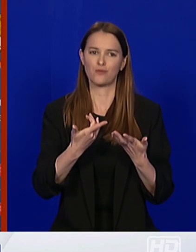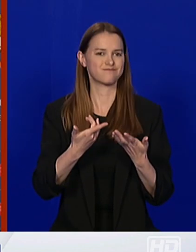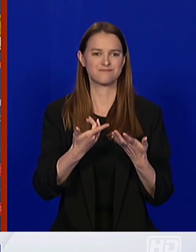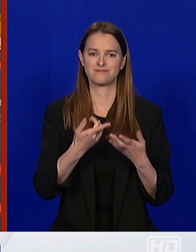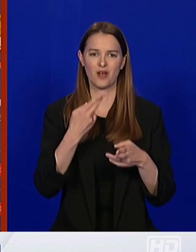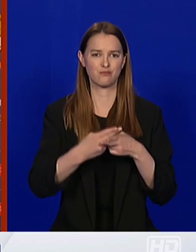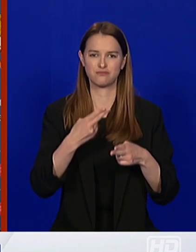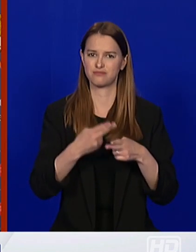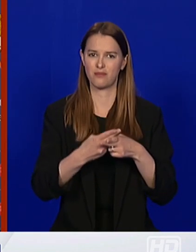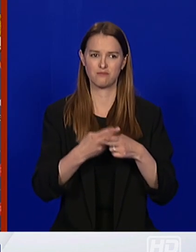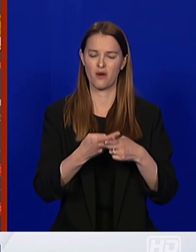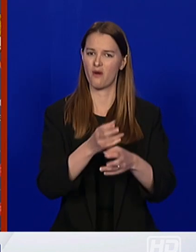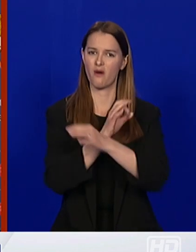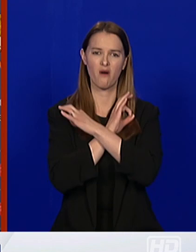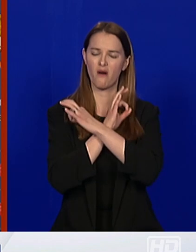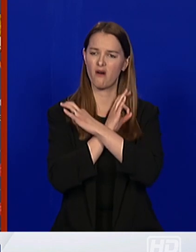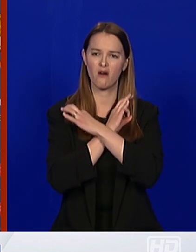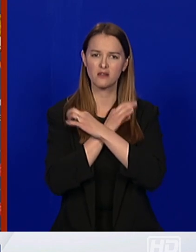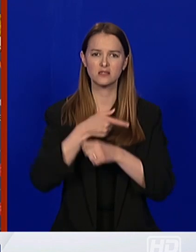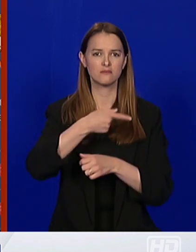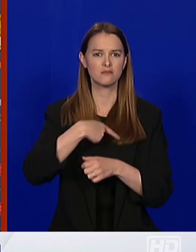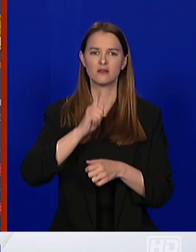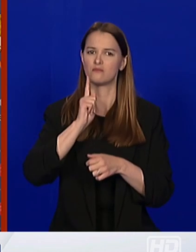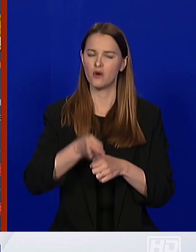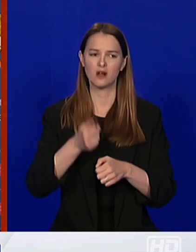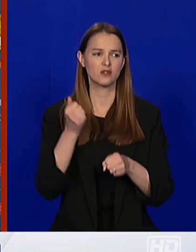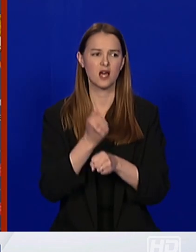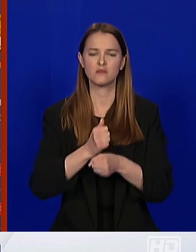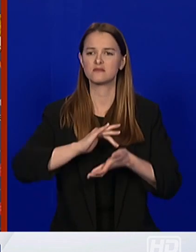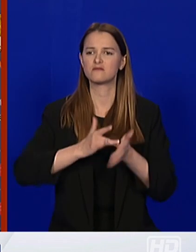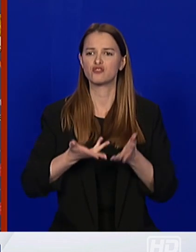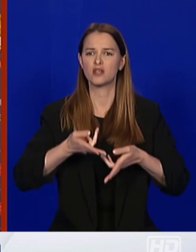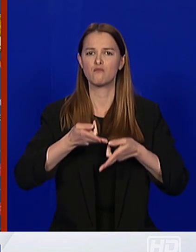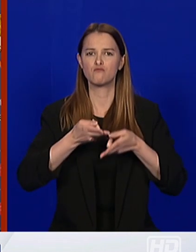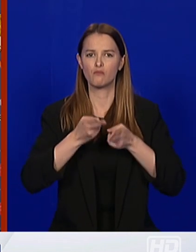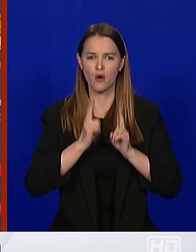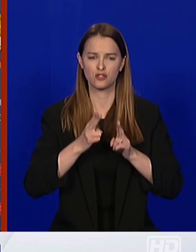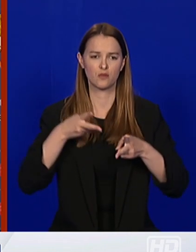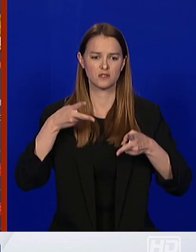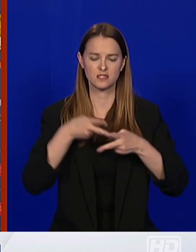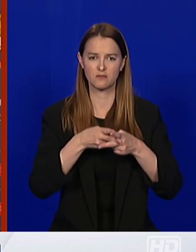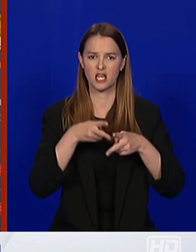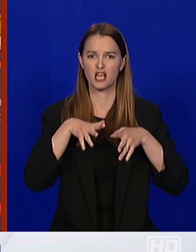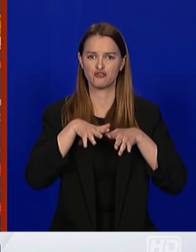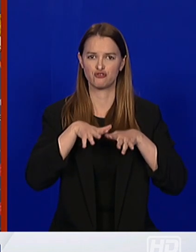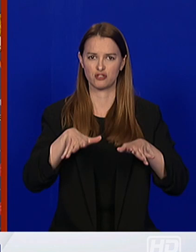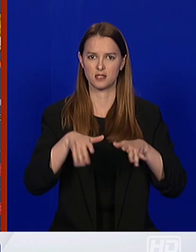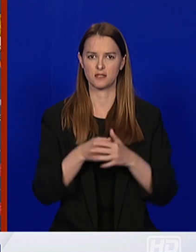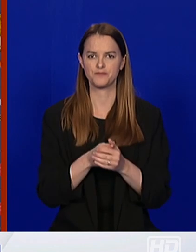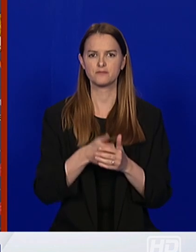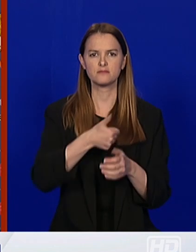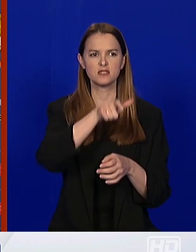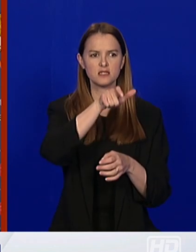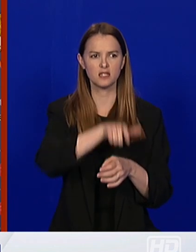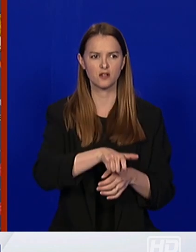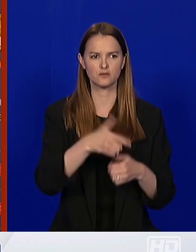Napraviti sve da spriječimo širenje ovog virusa. Preminuli su jedan bolesnik 60-godište u